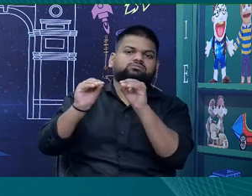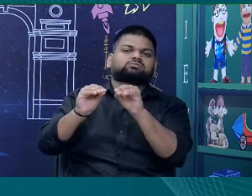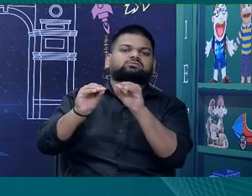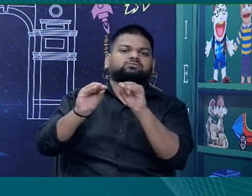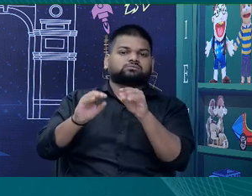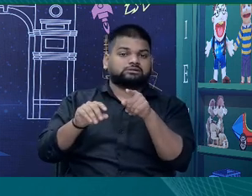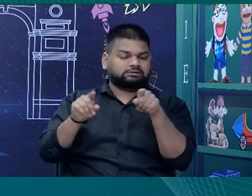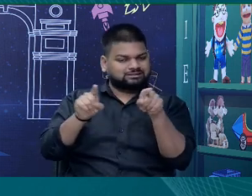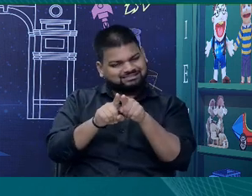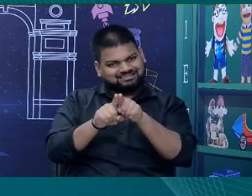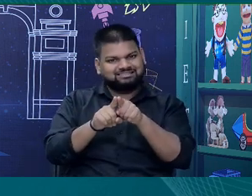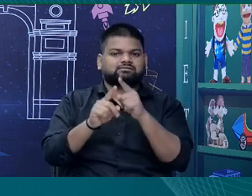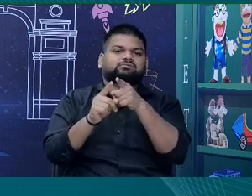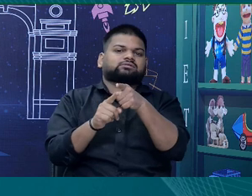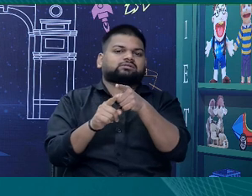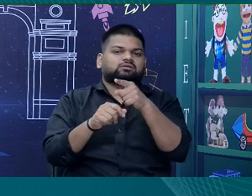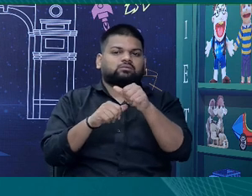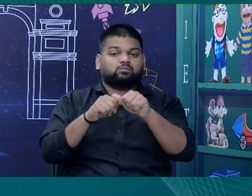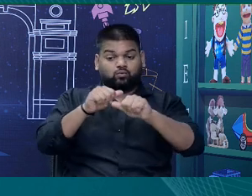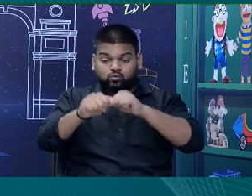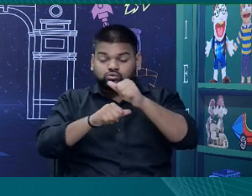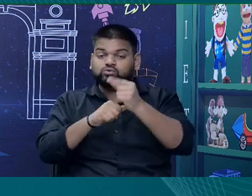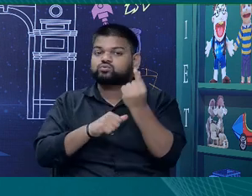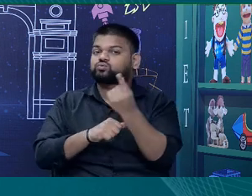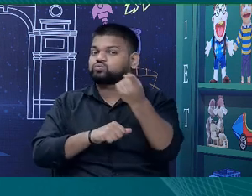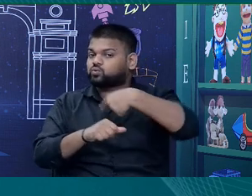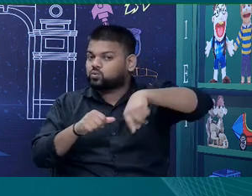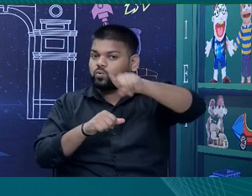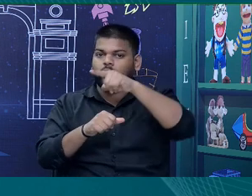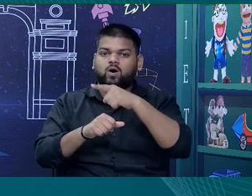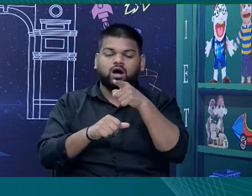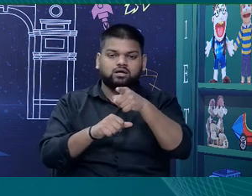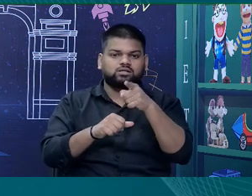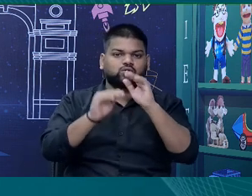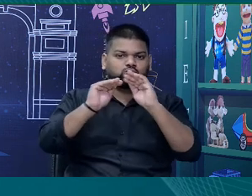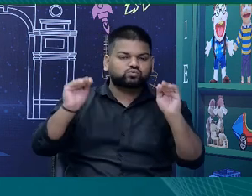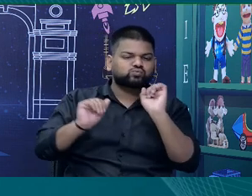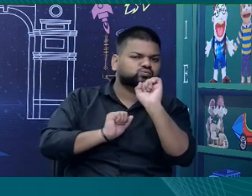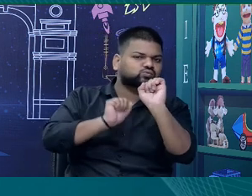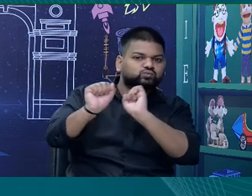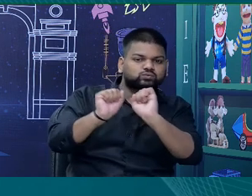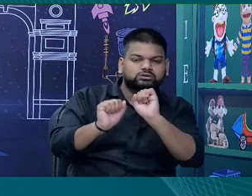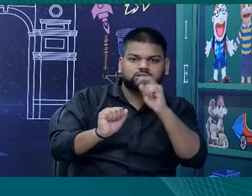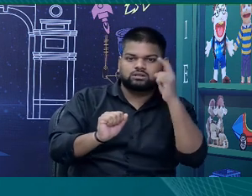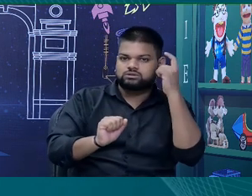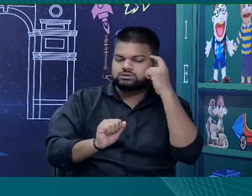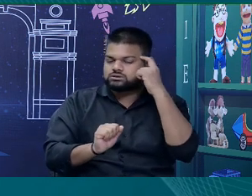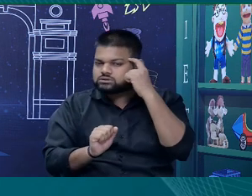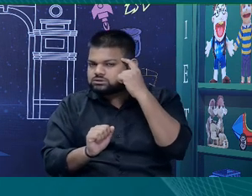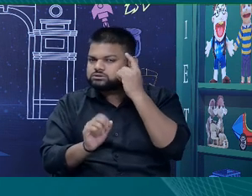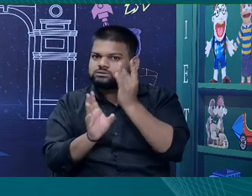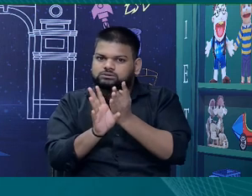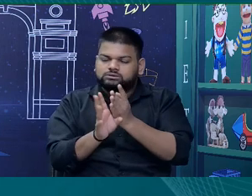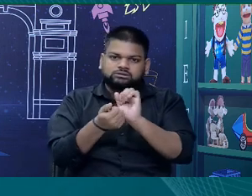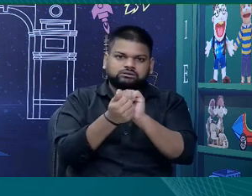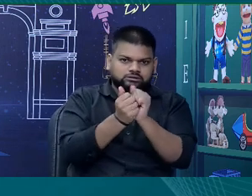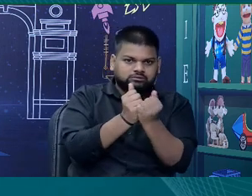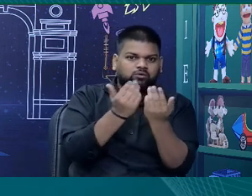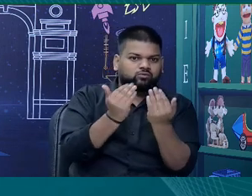धीरे-धीरे चेंज कर सकते हैं ये तो रहा की ये सजेशन जो आपने दिए कहानी ना कहानी ये टीचर्स के लिए बहुत कम का है और टीचर्स